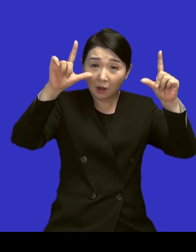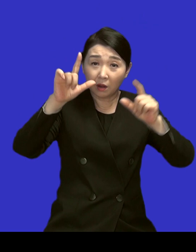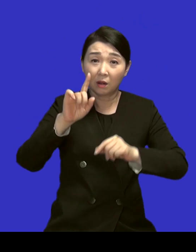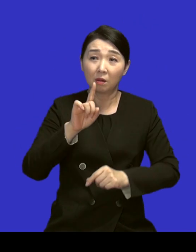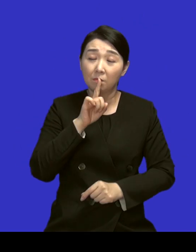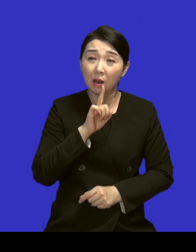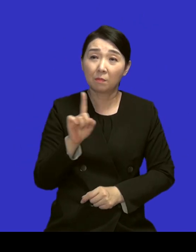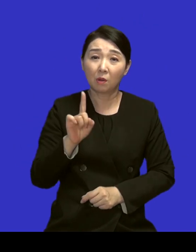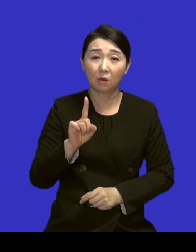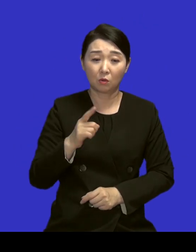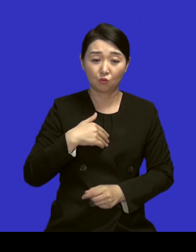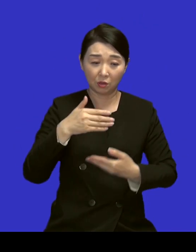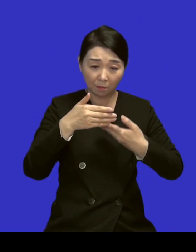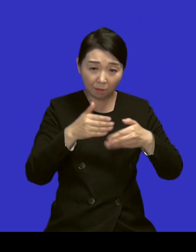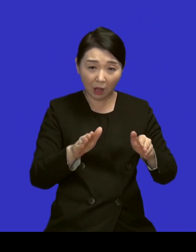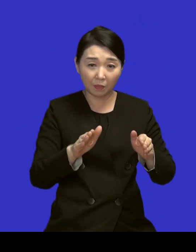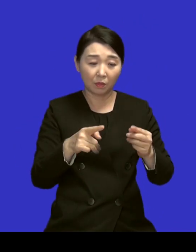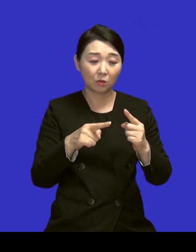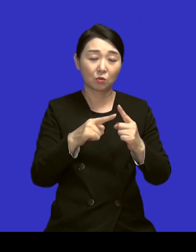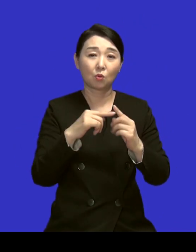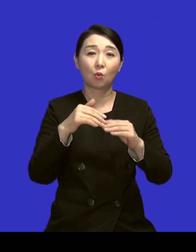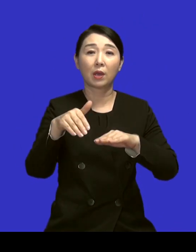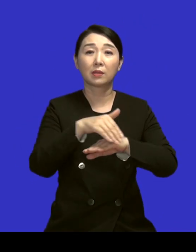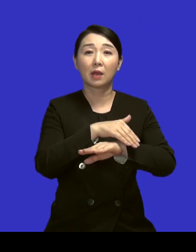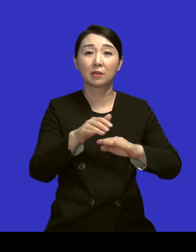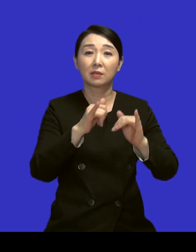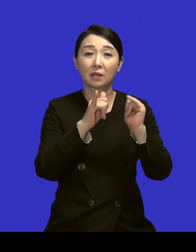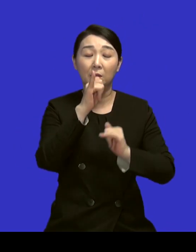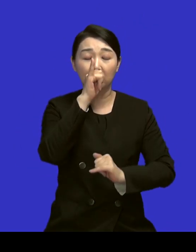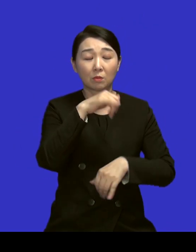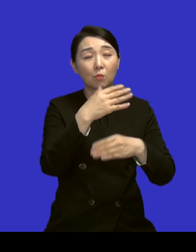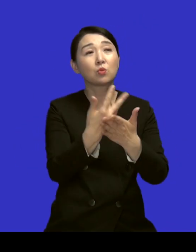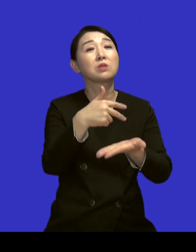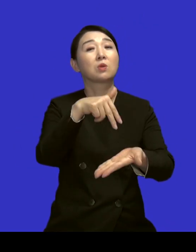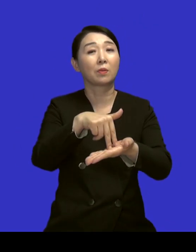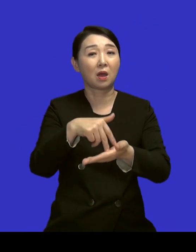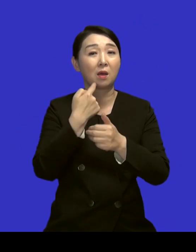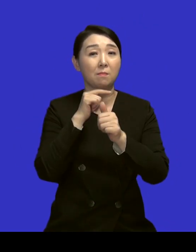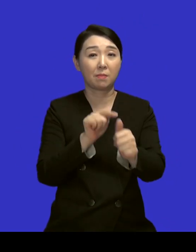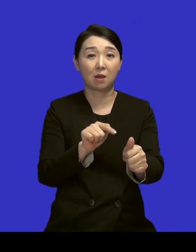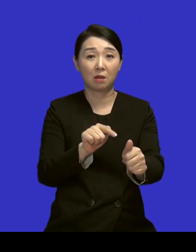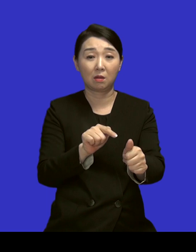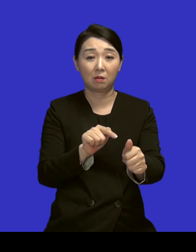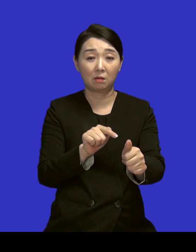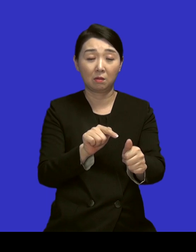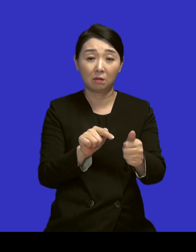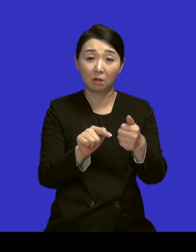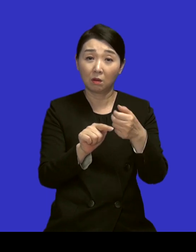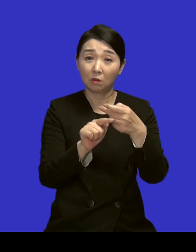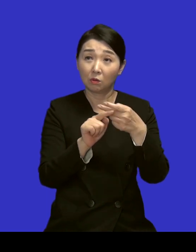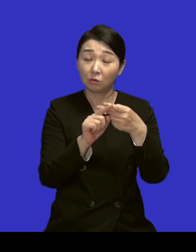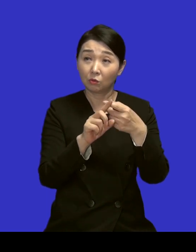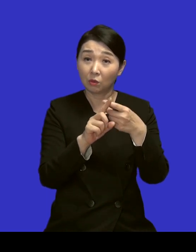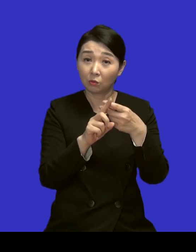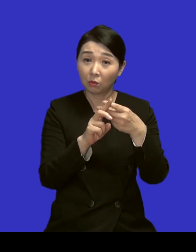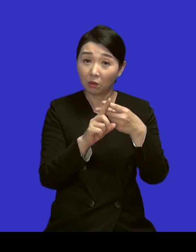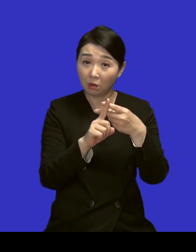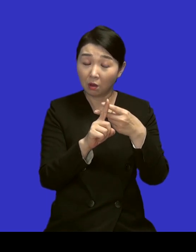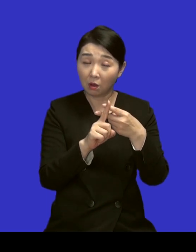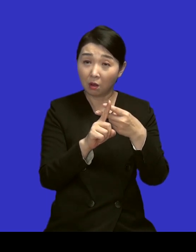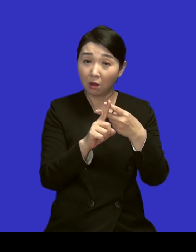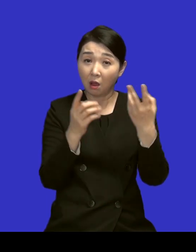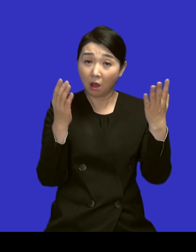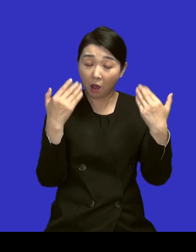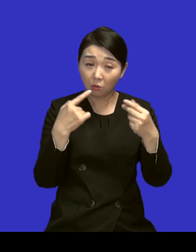내 반에서 교회 다니는 놈들 다 일어나봐 였어요. 중학교 입학식 하자마자요? 예, 입학식 날 첫